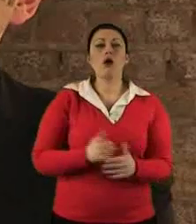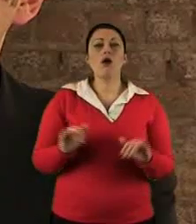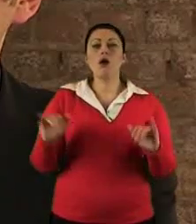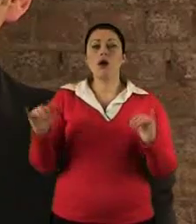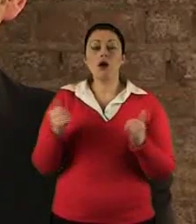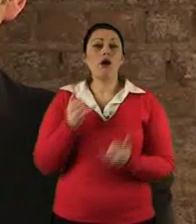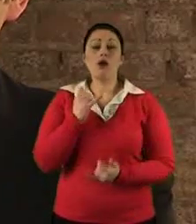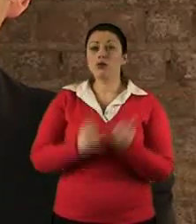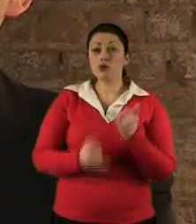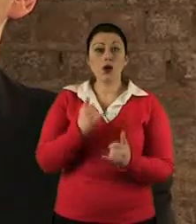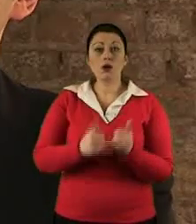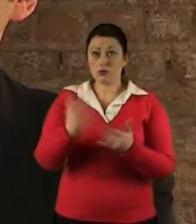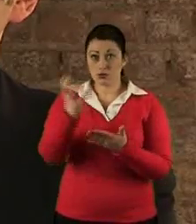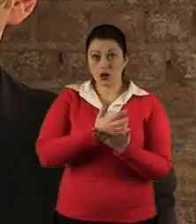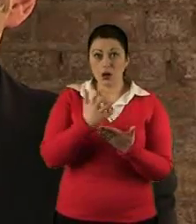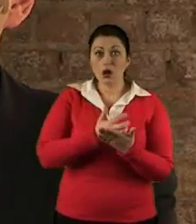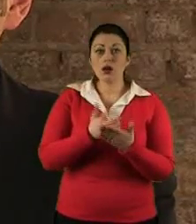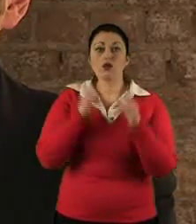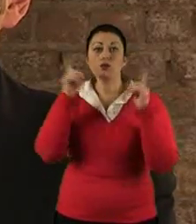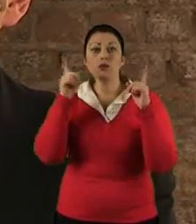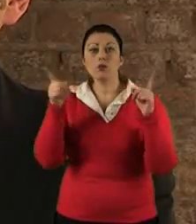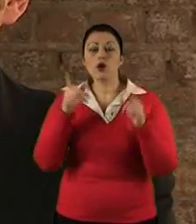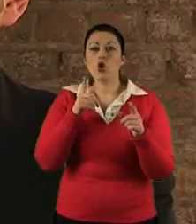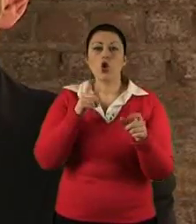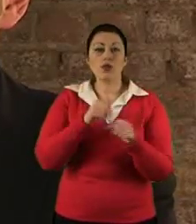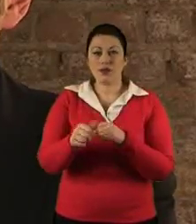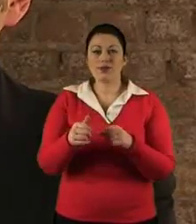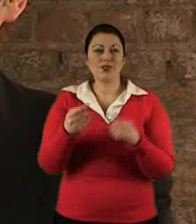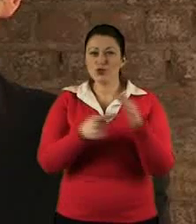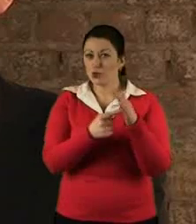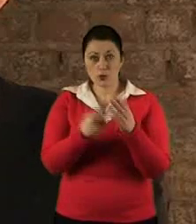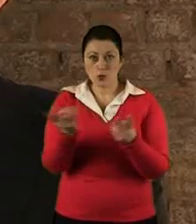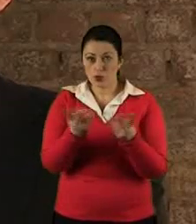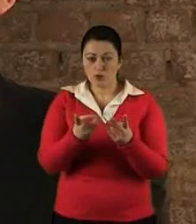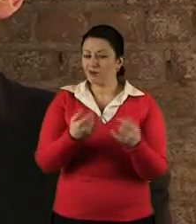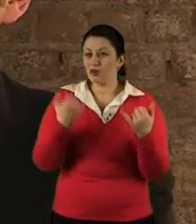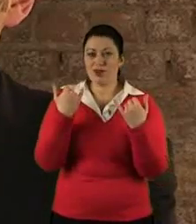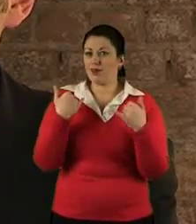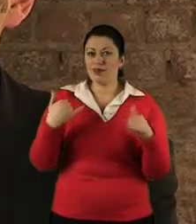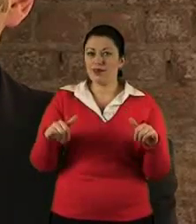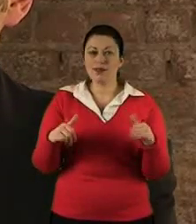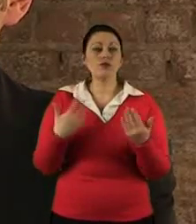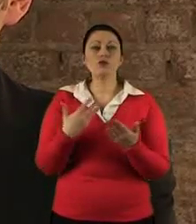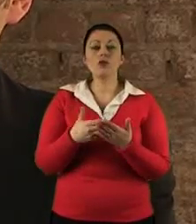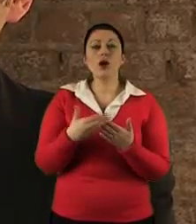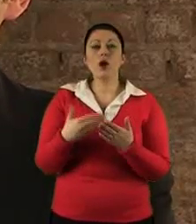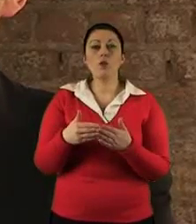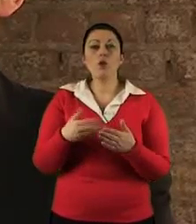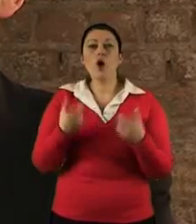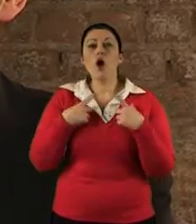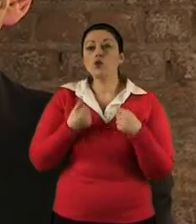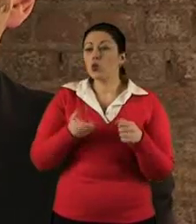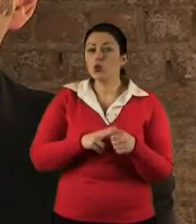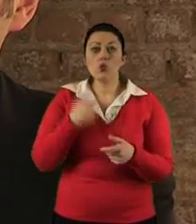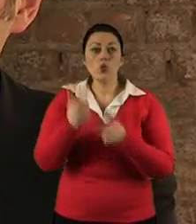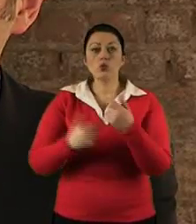W przypadku, kiedy mamy do czynienia ze zbieraniem ślimaka dziko żyjącego, tam sytuacja wygląda troszeczkę inaczej,